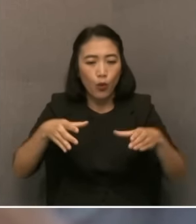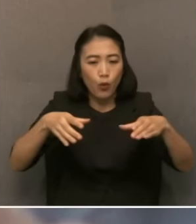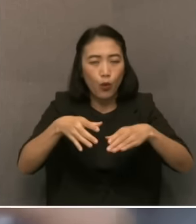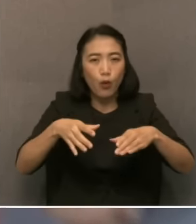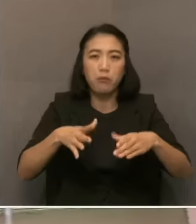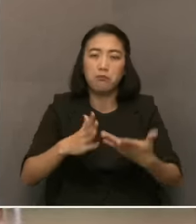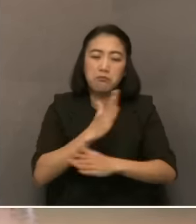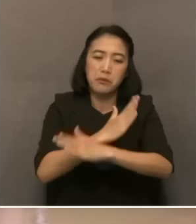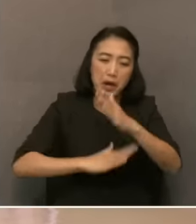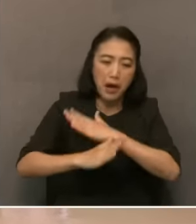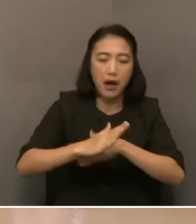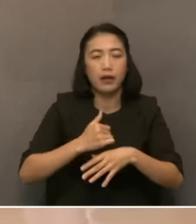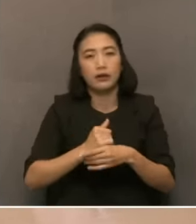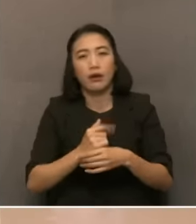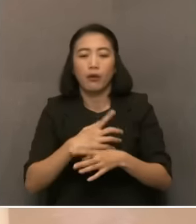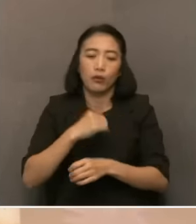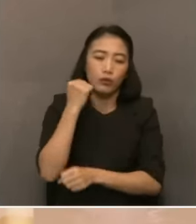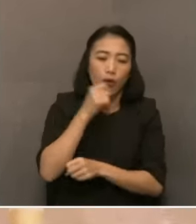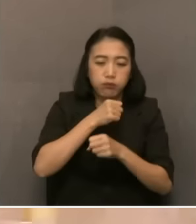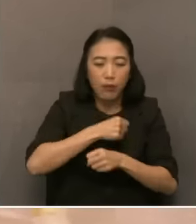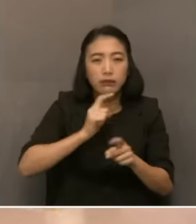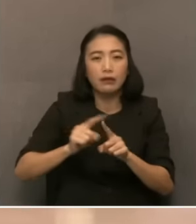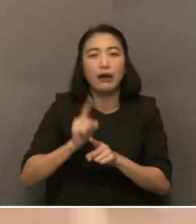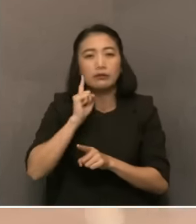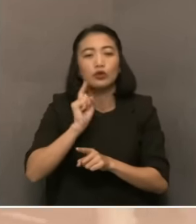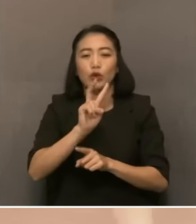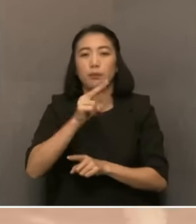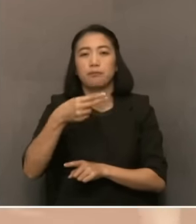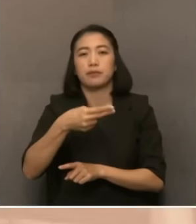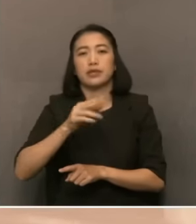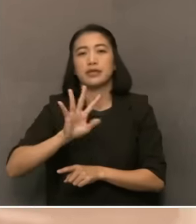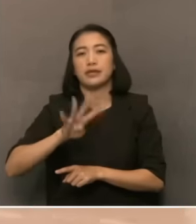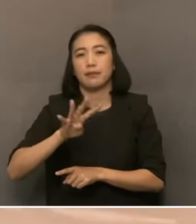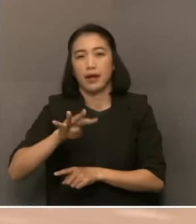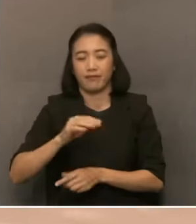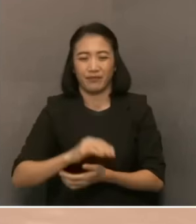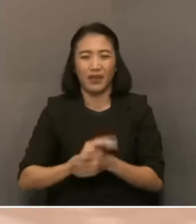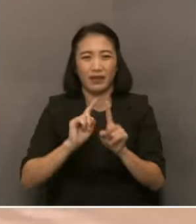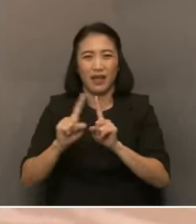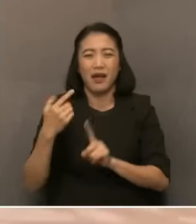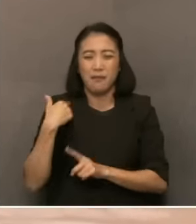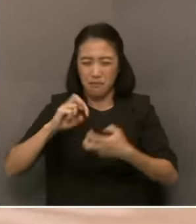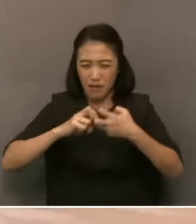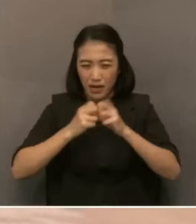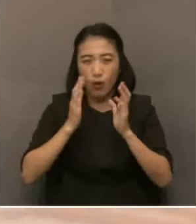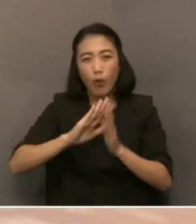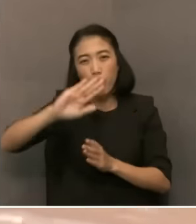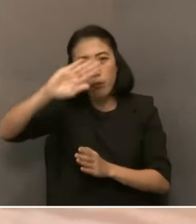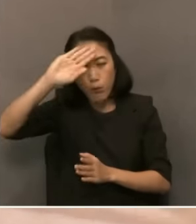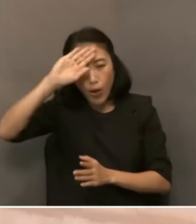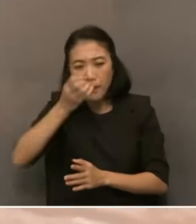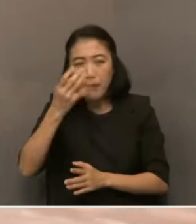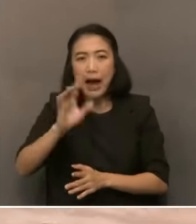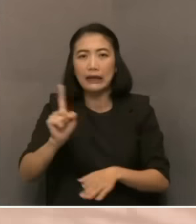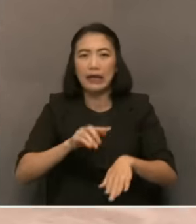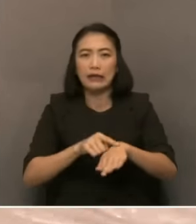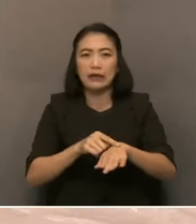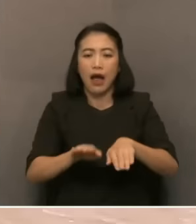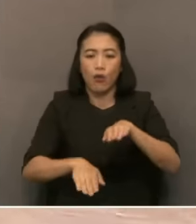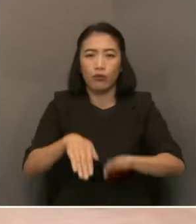24,000คนนะคะส่วนใหญ่ก็จะเจอปัญหาว่าผู้ป่วยเป็นโรคน้ำกัดเท้าเข้ารับการรักษามากที่